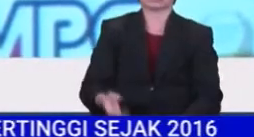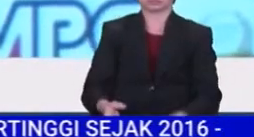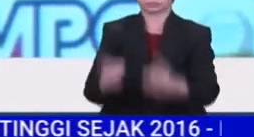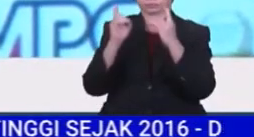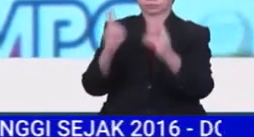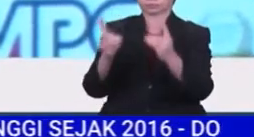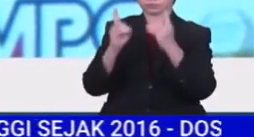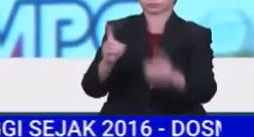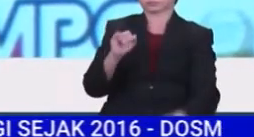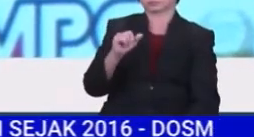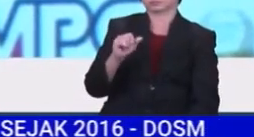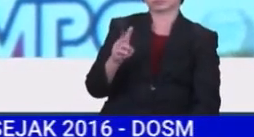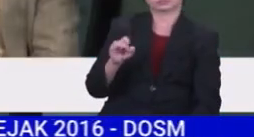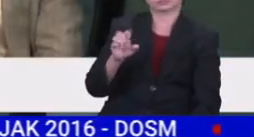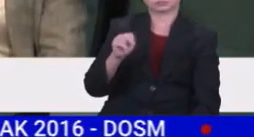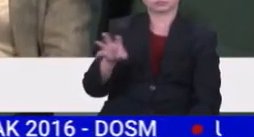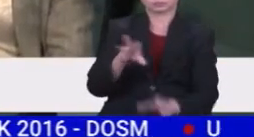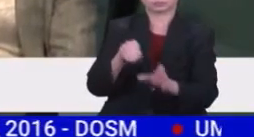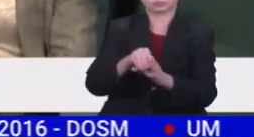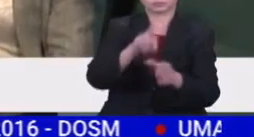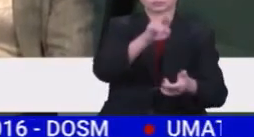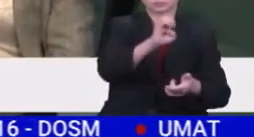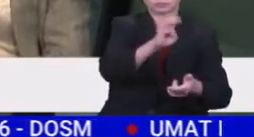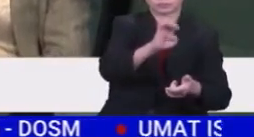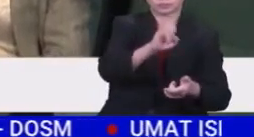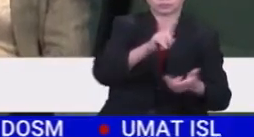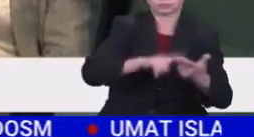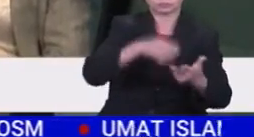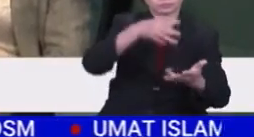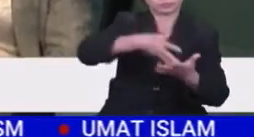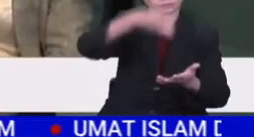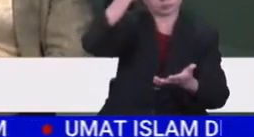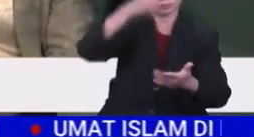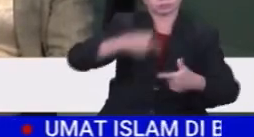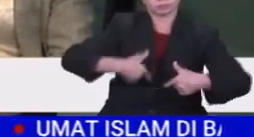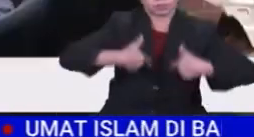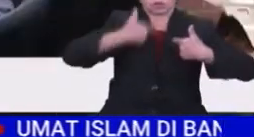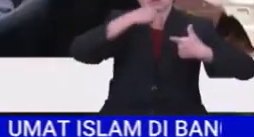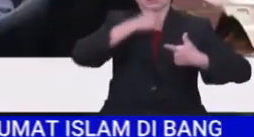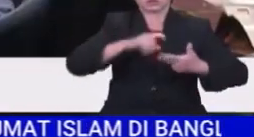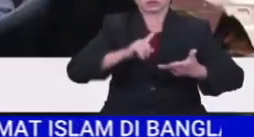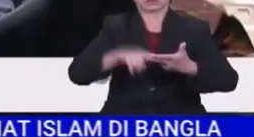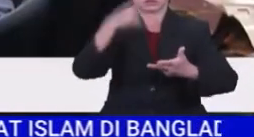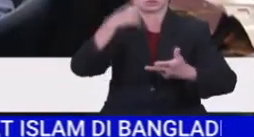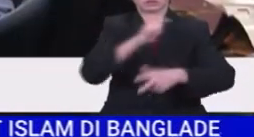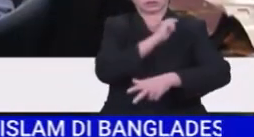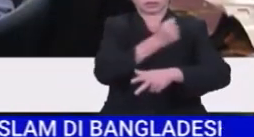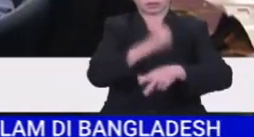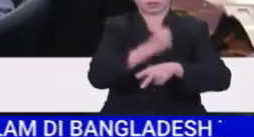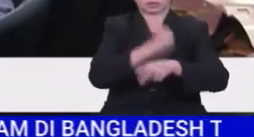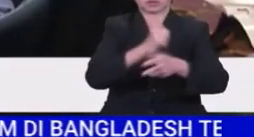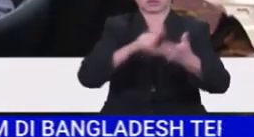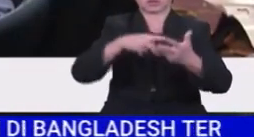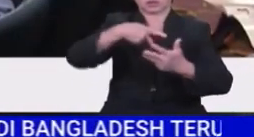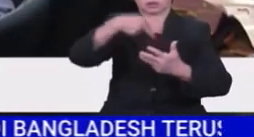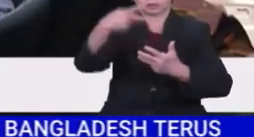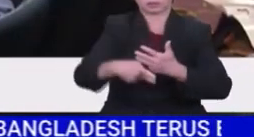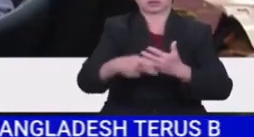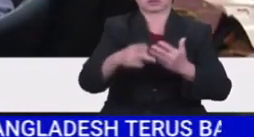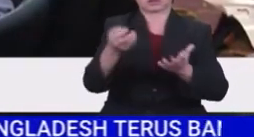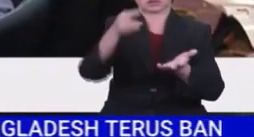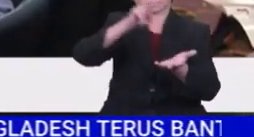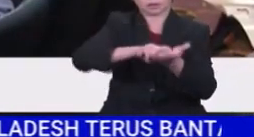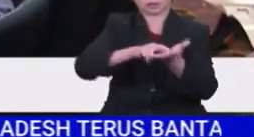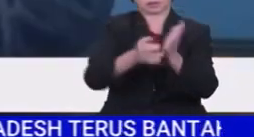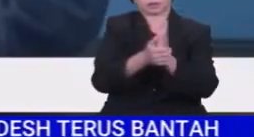pendidikan S1 aspek meliputi webinar pembelajaran sepanjang Hayat dalam talian untuk tenaga kerja dan program mariskil